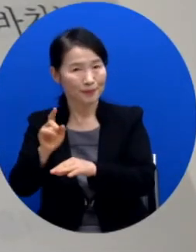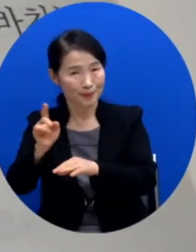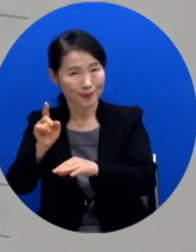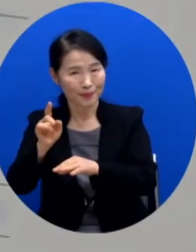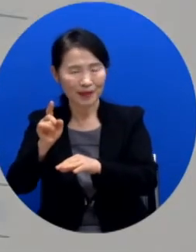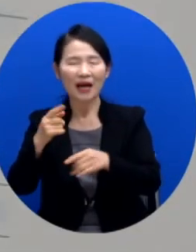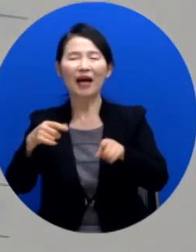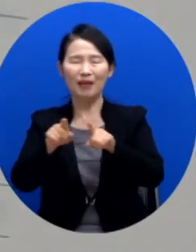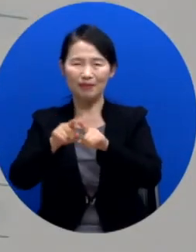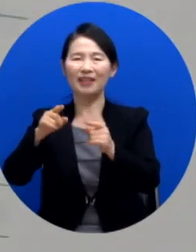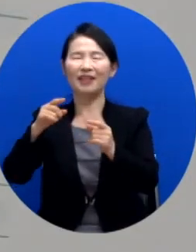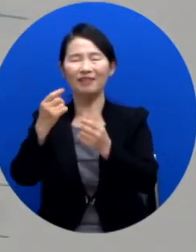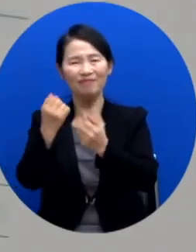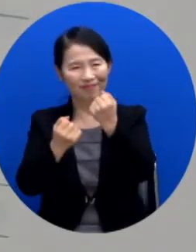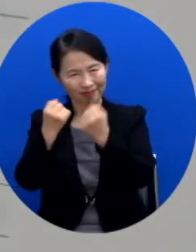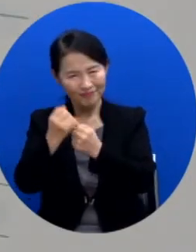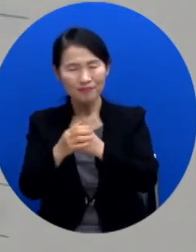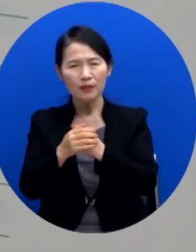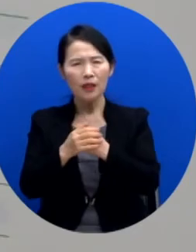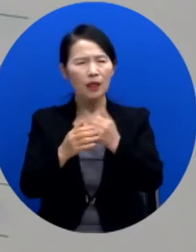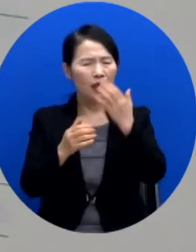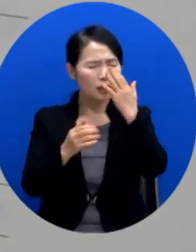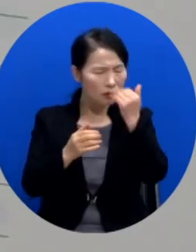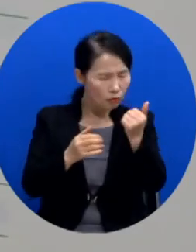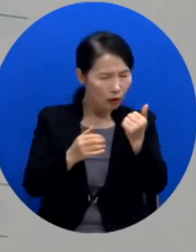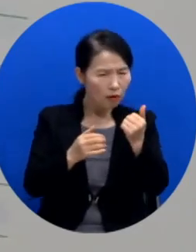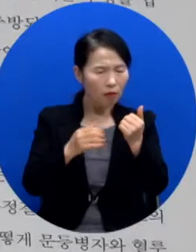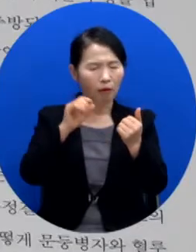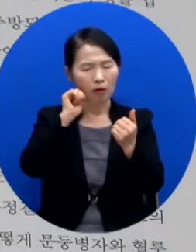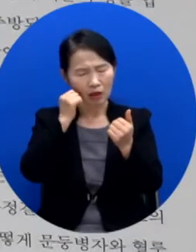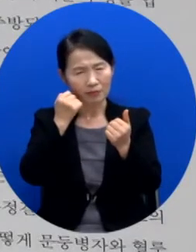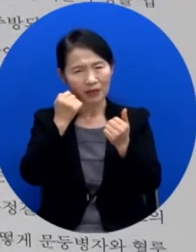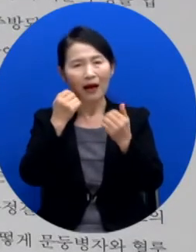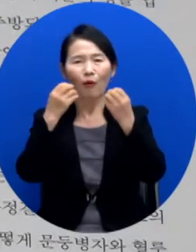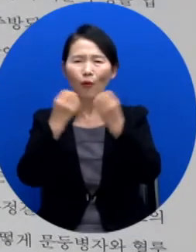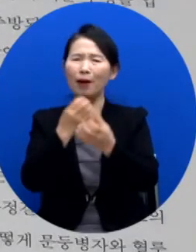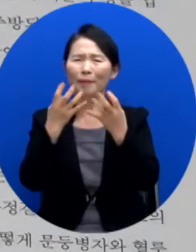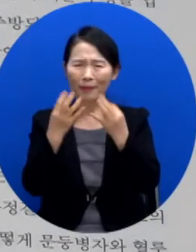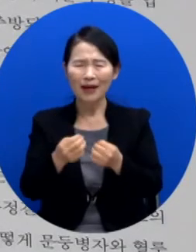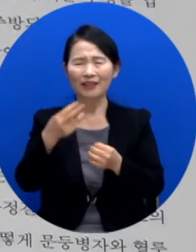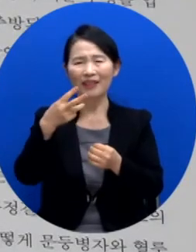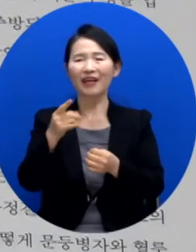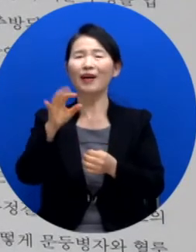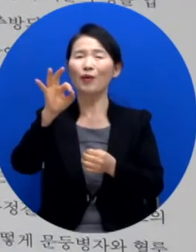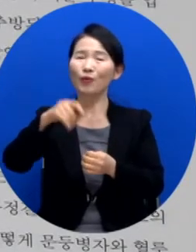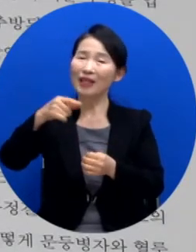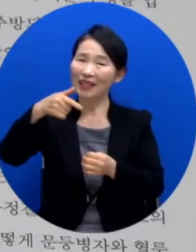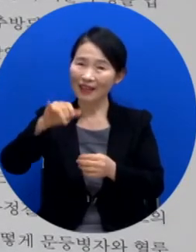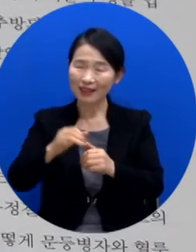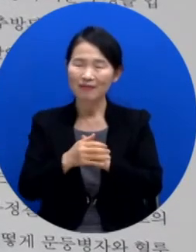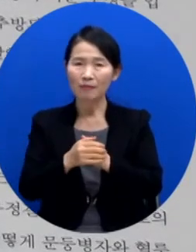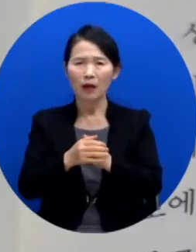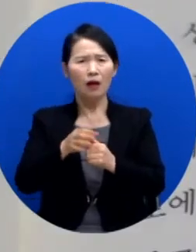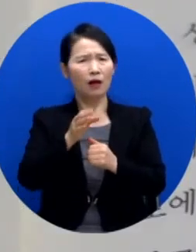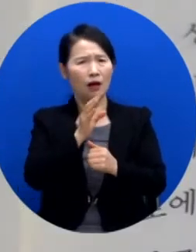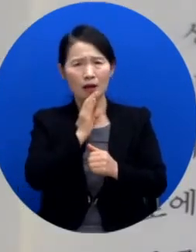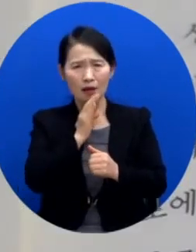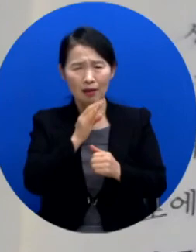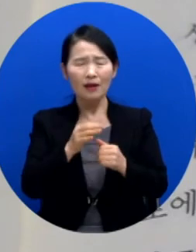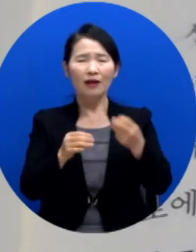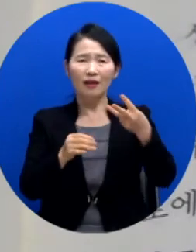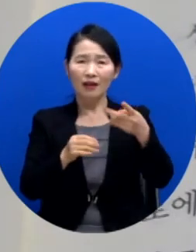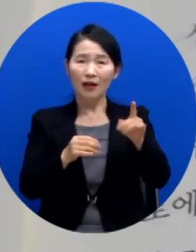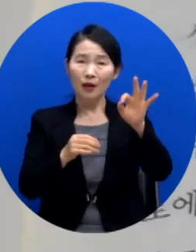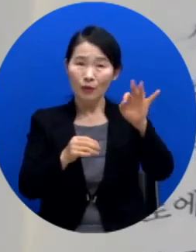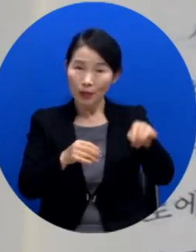함께 알아봅니다. 지루하고 어렵다는 오해를 받아왔던 레위기. 저자는 레위기야말로 설교자에게